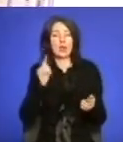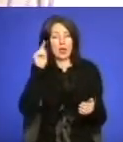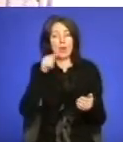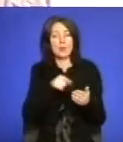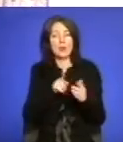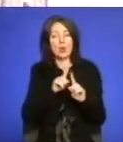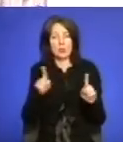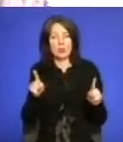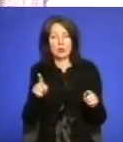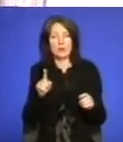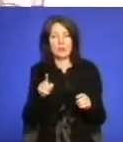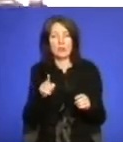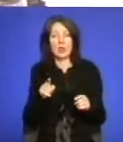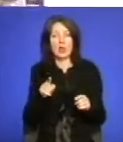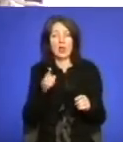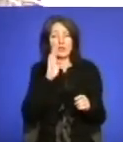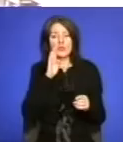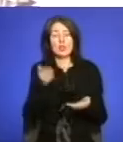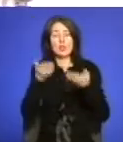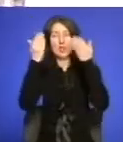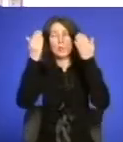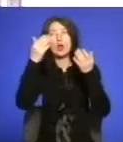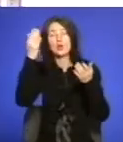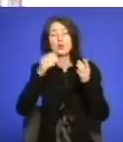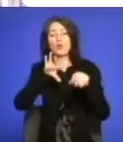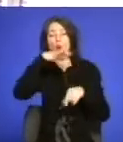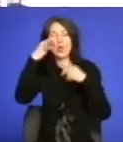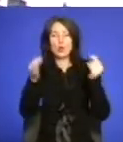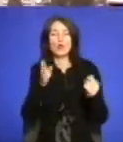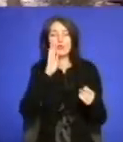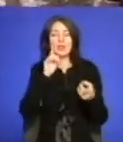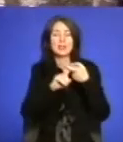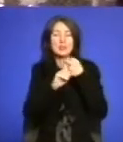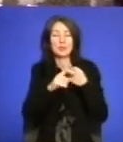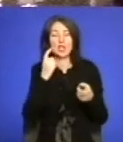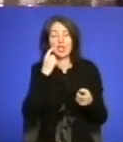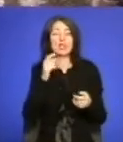гілок і вони чіпляють писанки на дерево не страшно підніматися